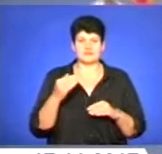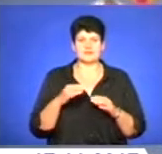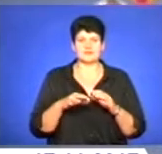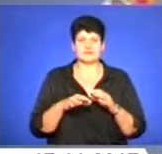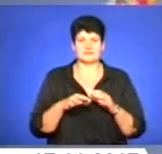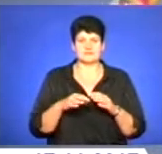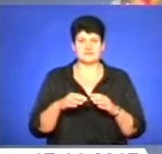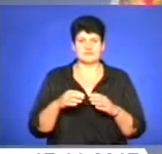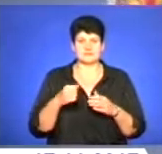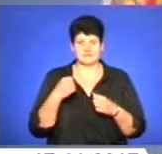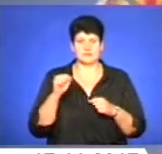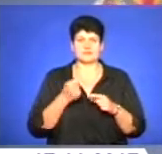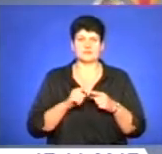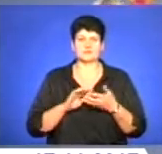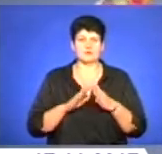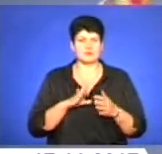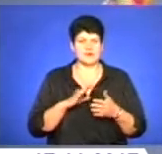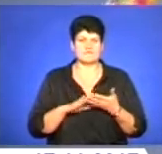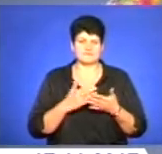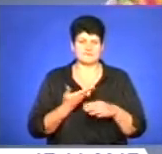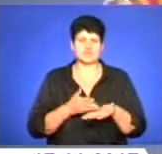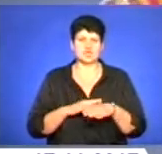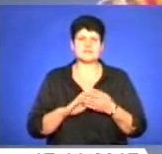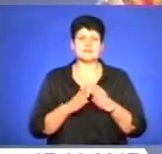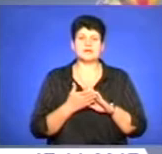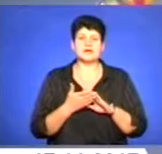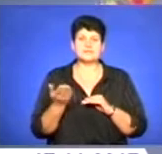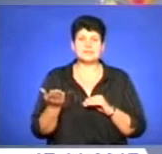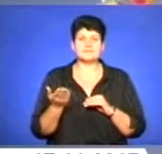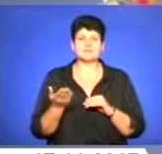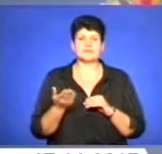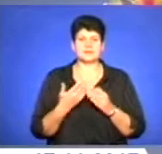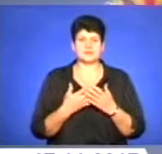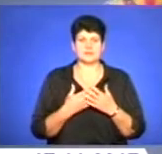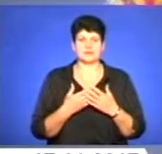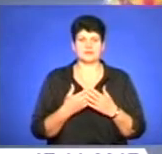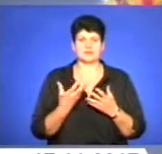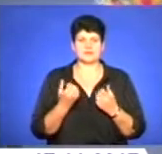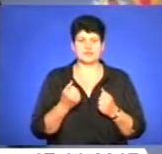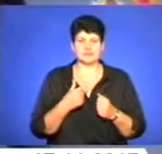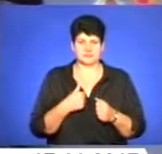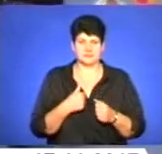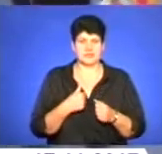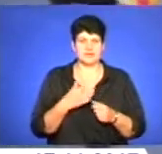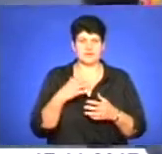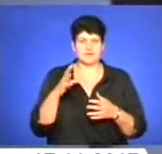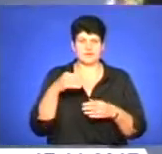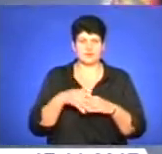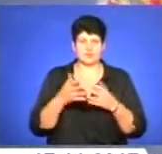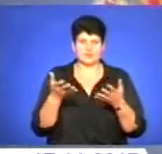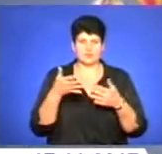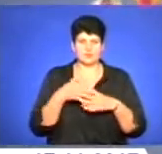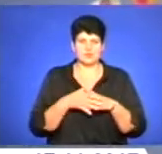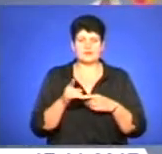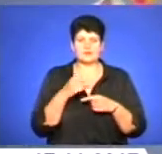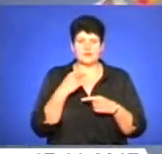тої ситуації. Була дуже важка ситуація. Припустимо, навіть що взяти по мені, я не все сприймала. Те, що мені говорили,